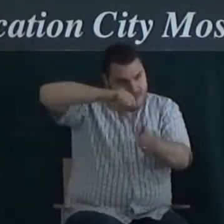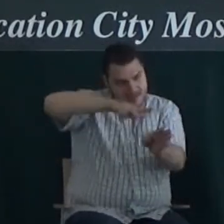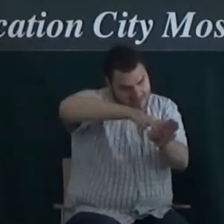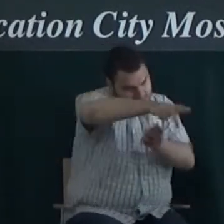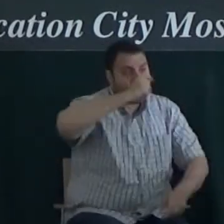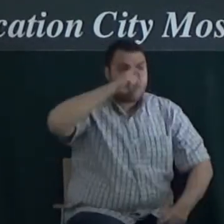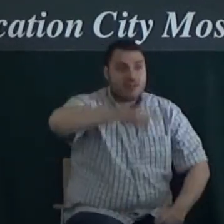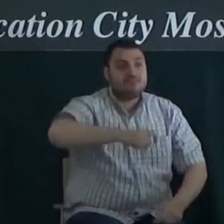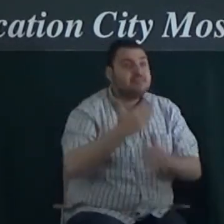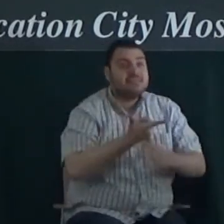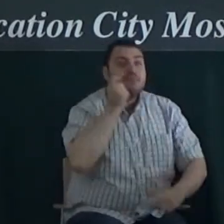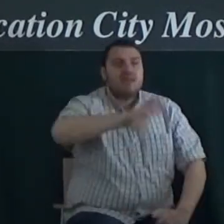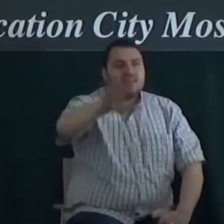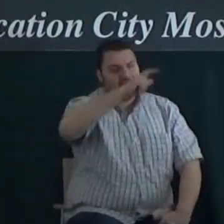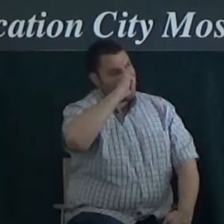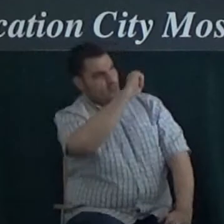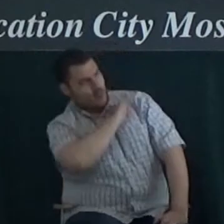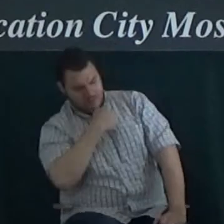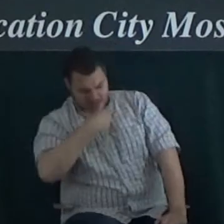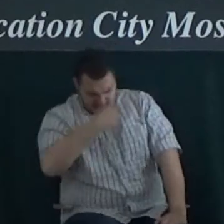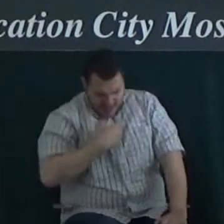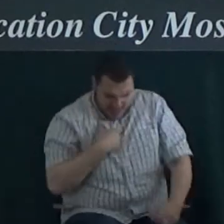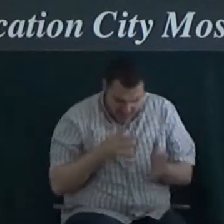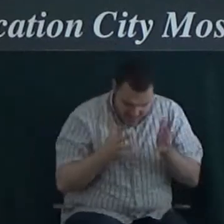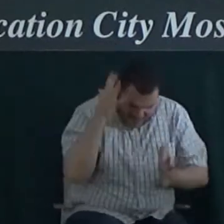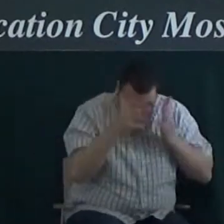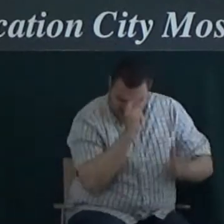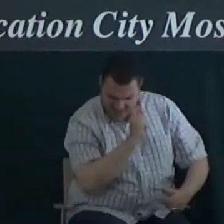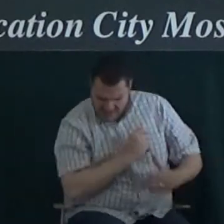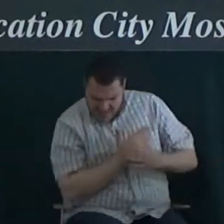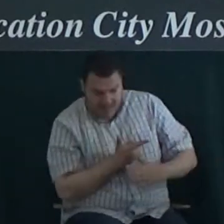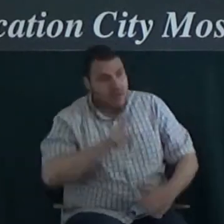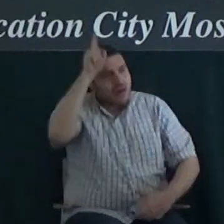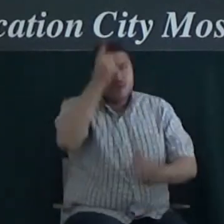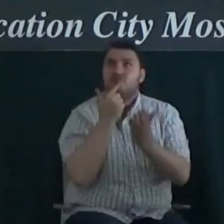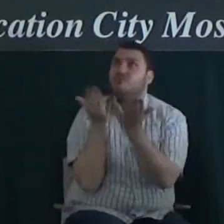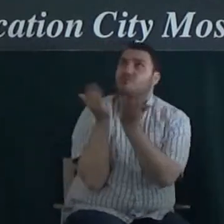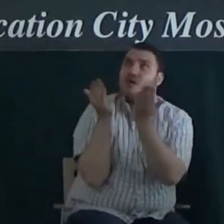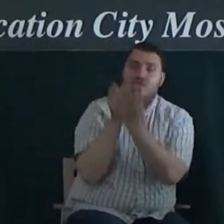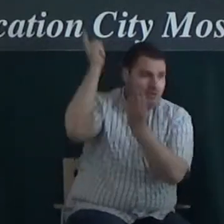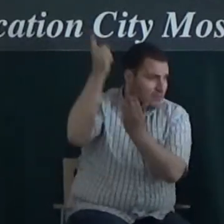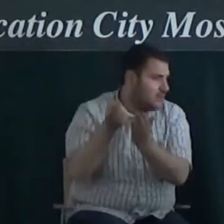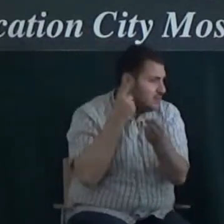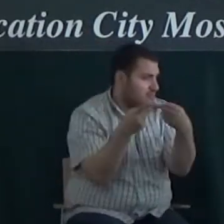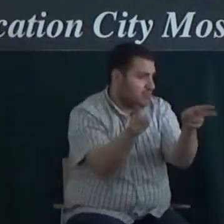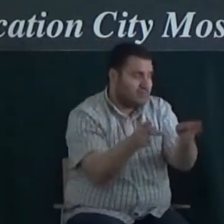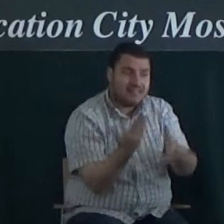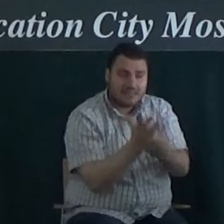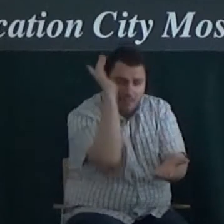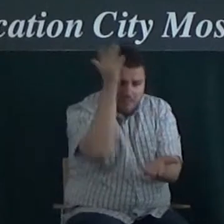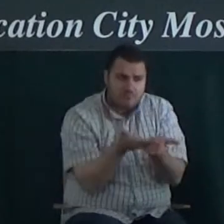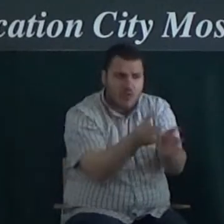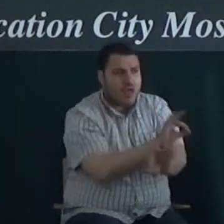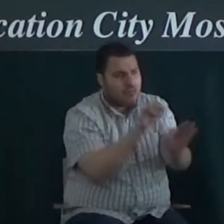المظلوم له رب ينصره، وله رب يسمع دعاءه، وله رب قادر على أن ينتصر له. قال